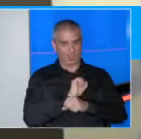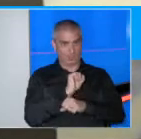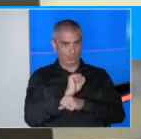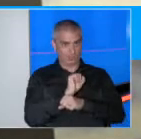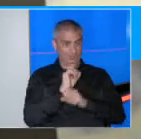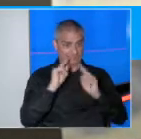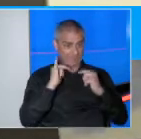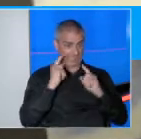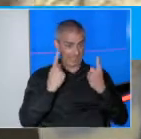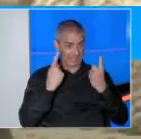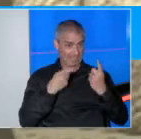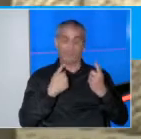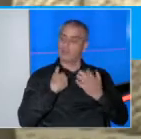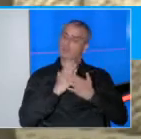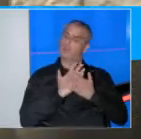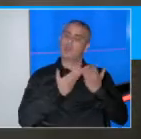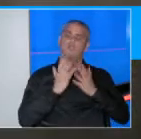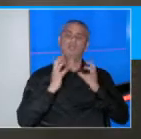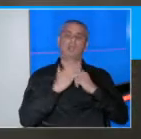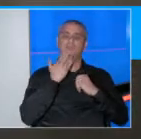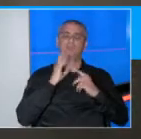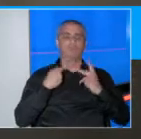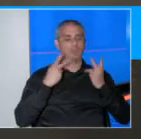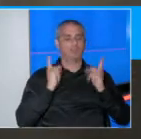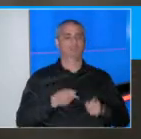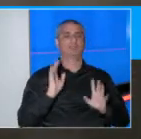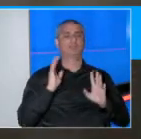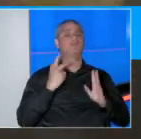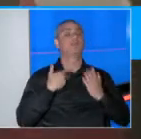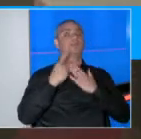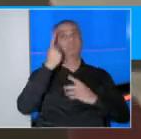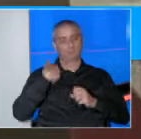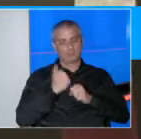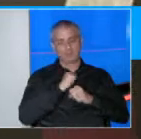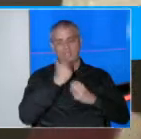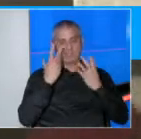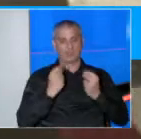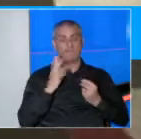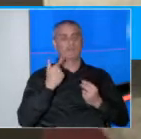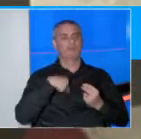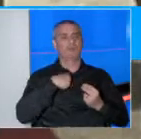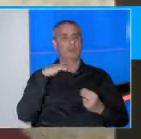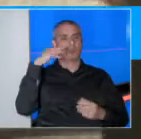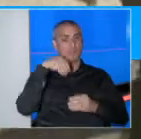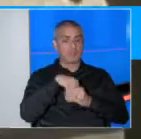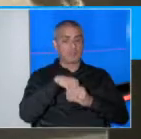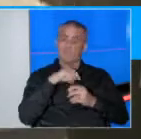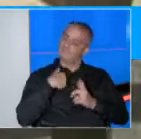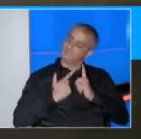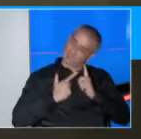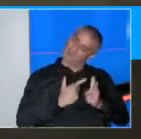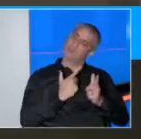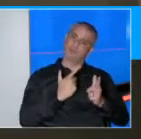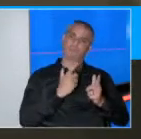הולך לקרות? אתם שמה? אני ערוך לשרת את עם ישראל איפה שאני אצטרך, ואני בעזרת השם יעשה את זה הכי טוב איפה שאנחנו נהיה, ואני אלחם,